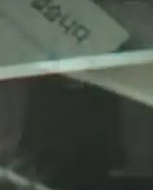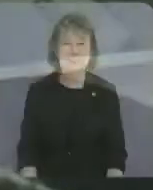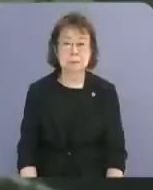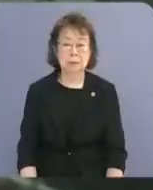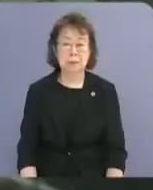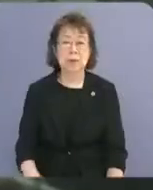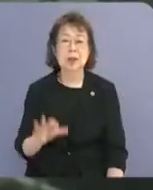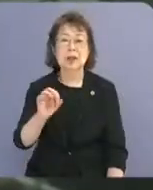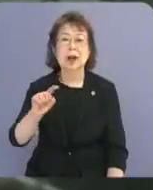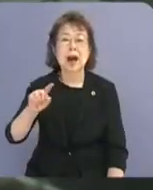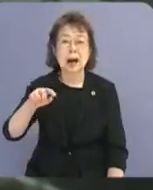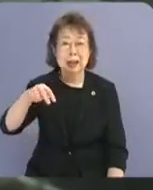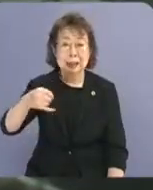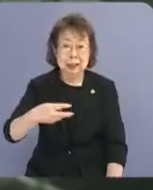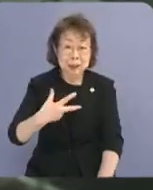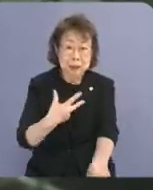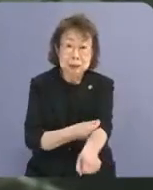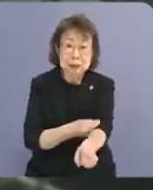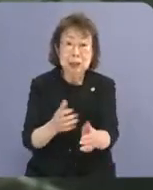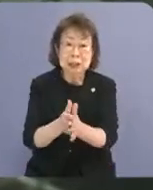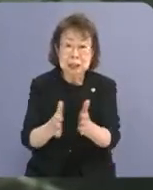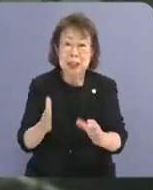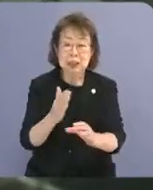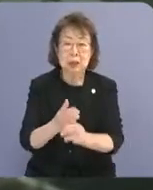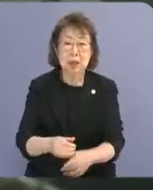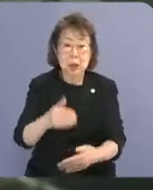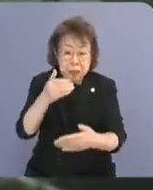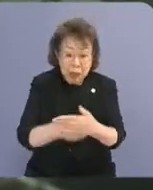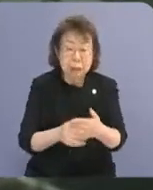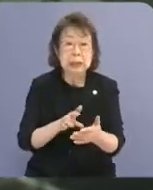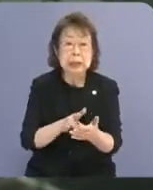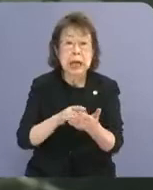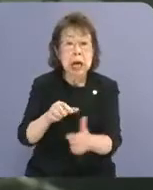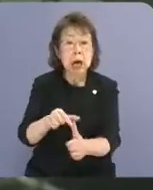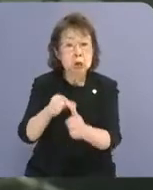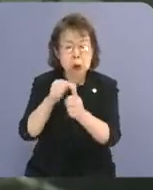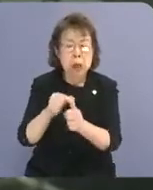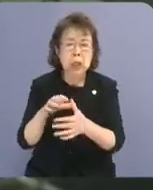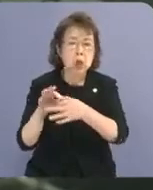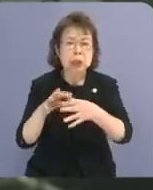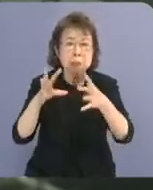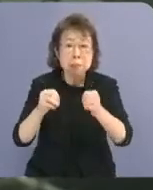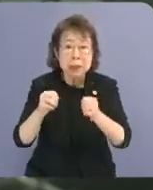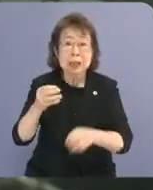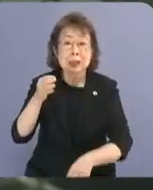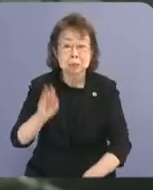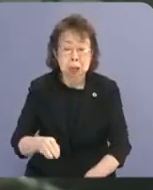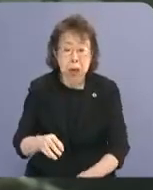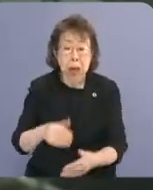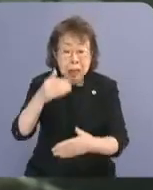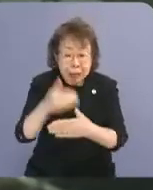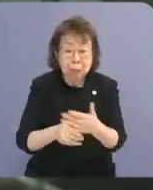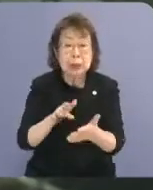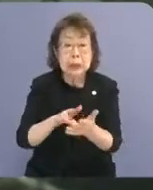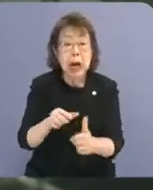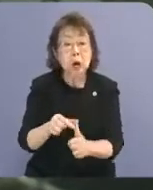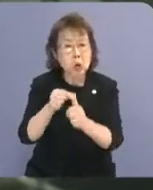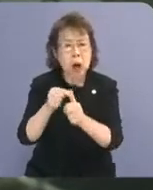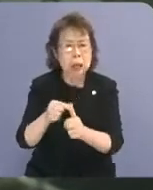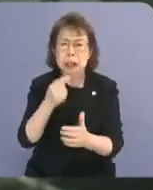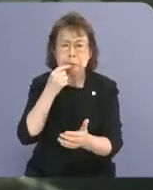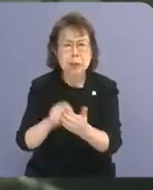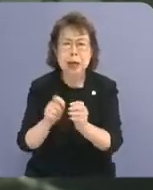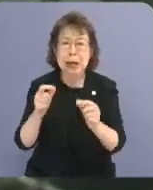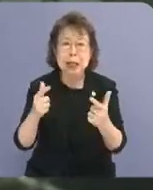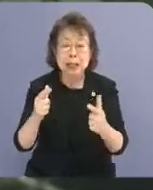4 아스트라제네카 백신 1차 접종 이 재개된 이후 잔여 백신에 대한 관심 커지고 있습니다 하지만 이 자녀 백신 구하기가 쉽지만은